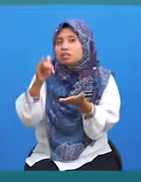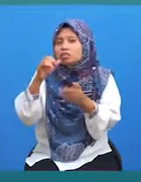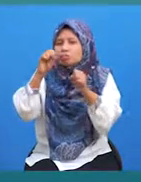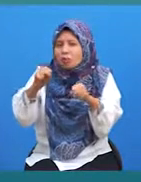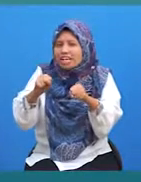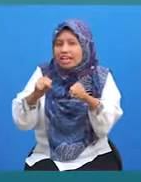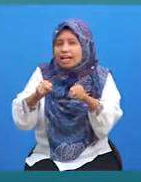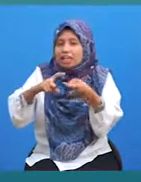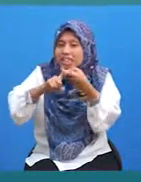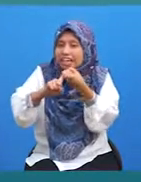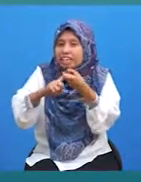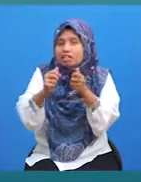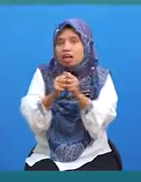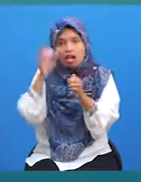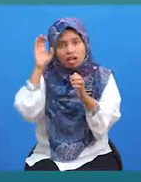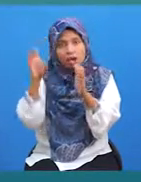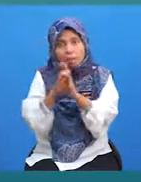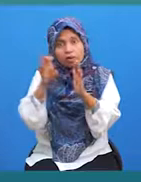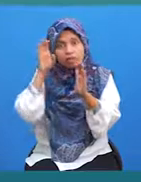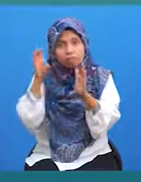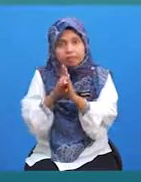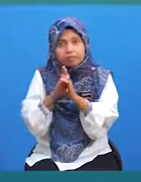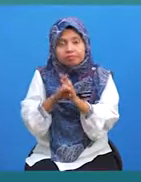dikaitkan dengan gambar-gambar tersebut.